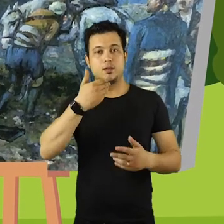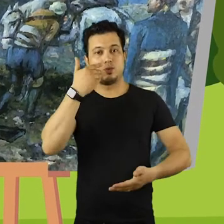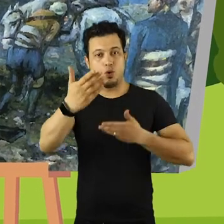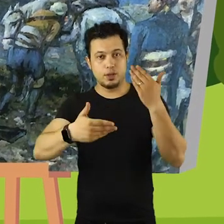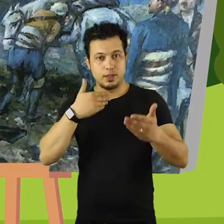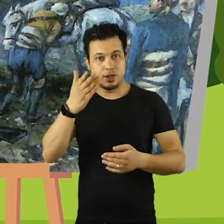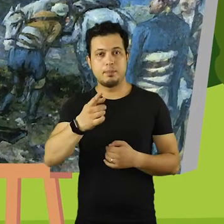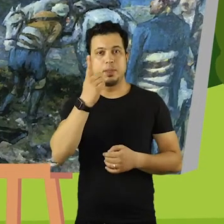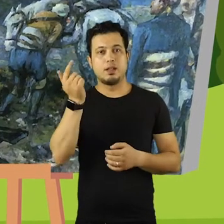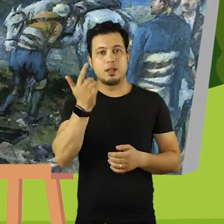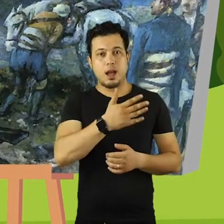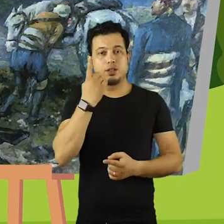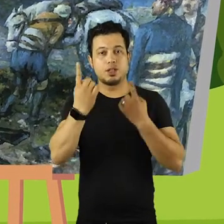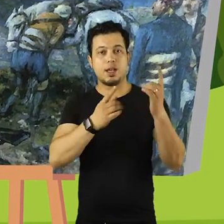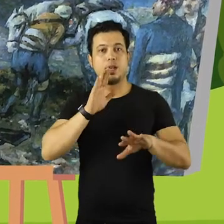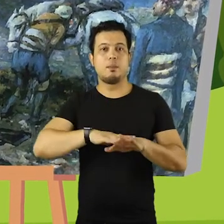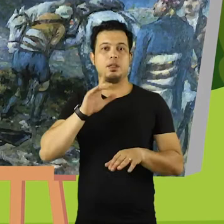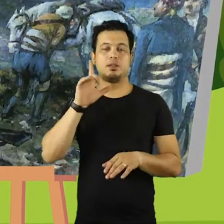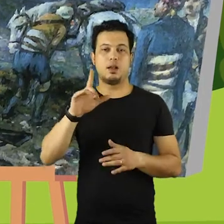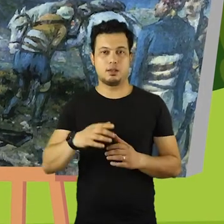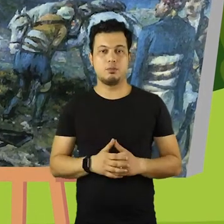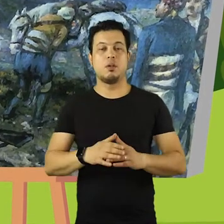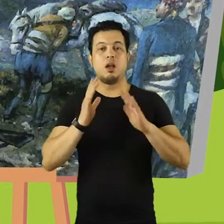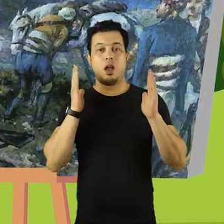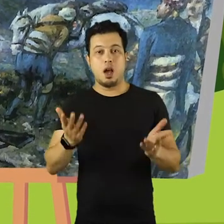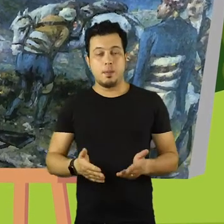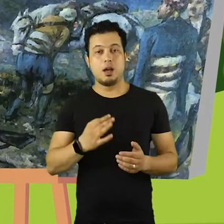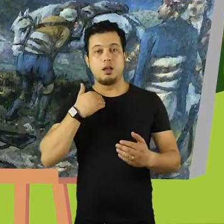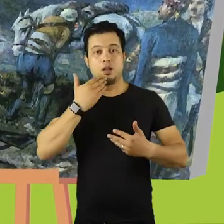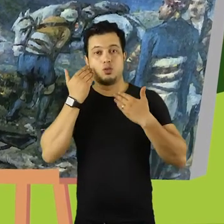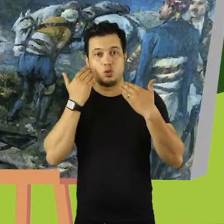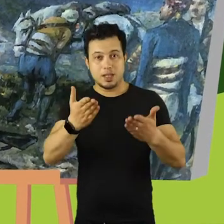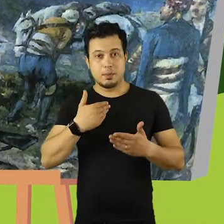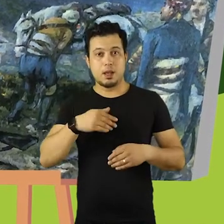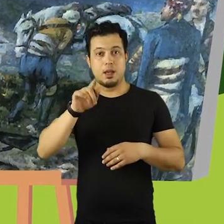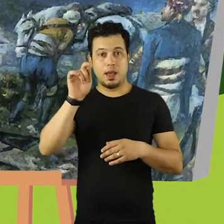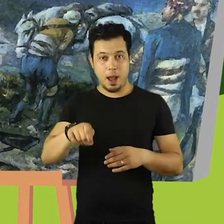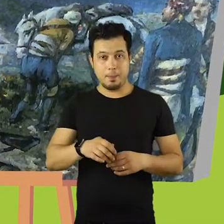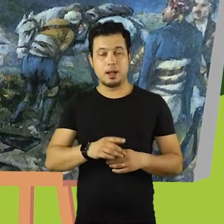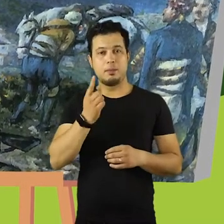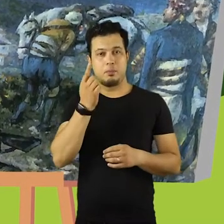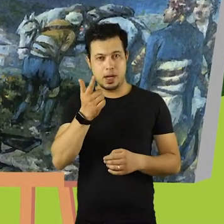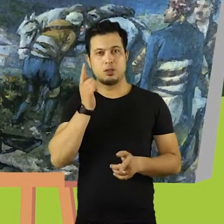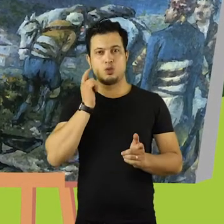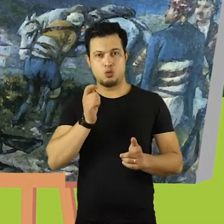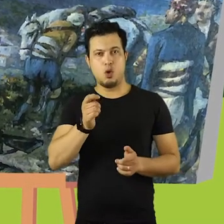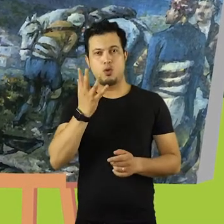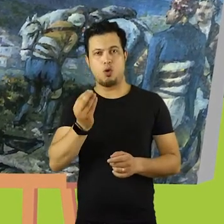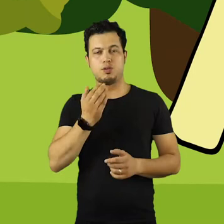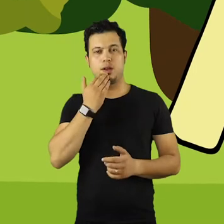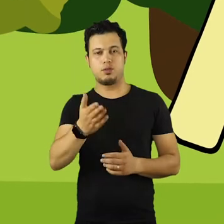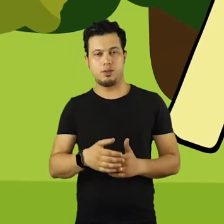söyleyeceğim birkaç şey yapmalısınız. Ancak söylediklerimi yapmak biraz zor